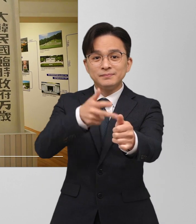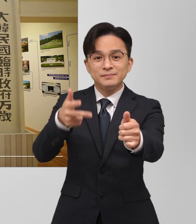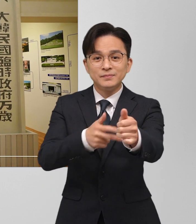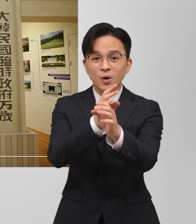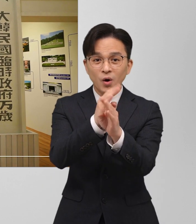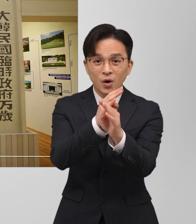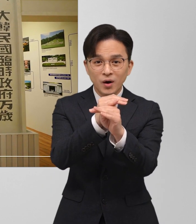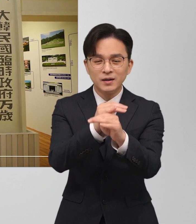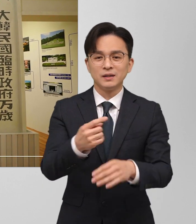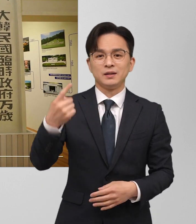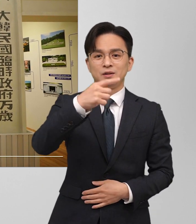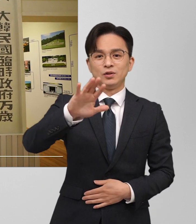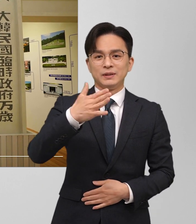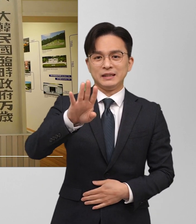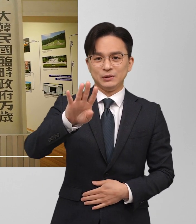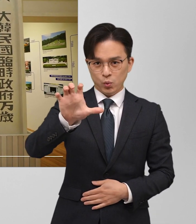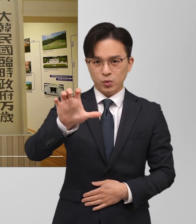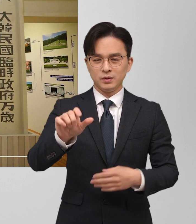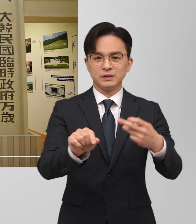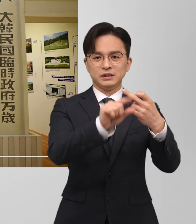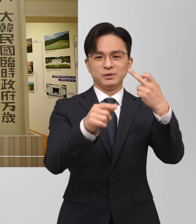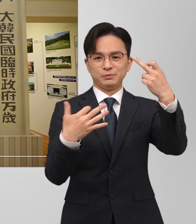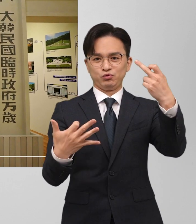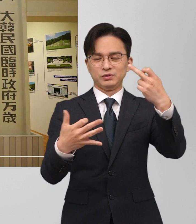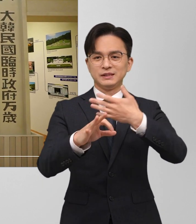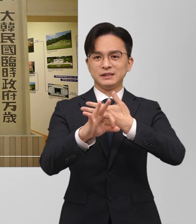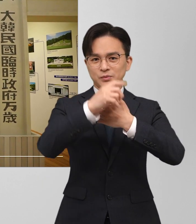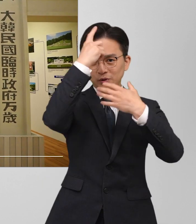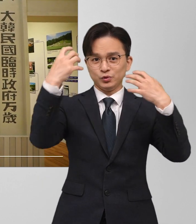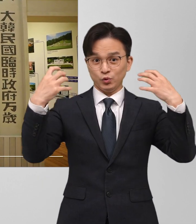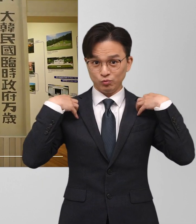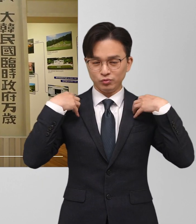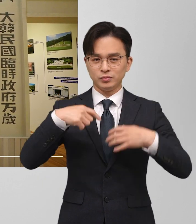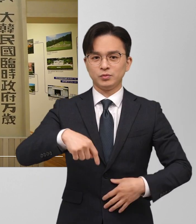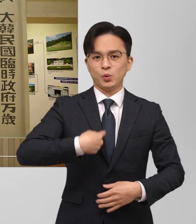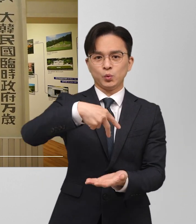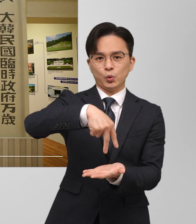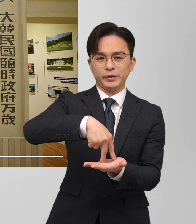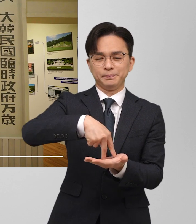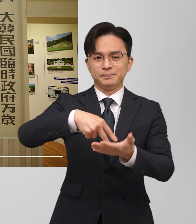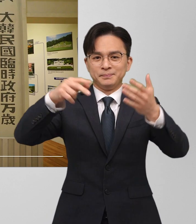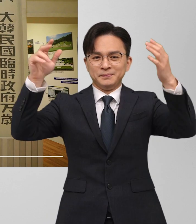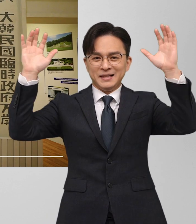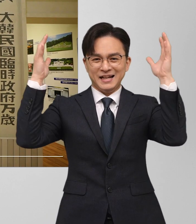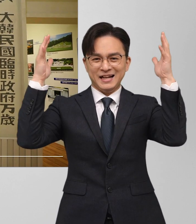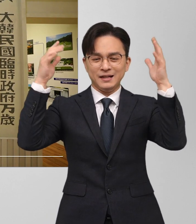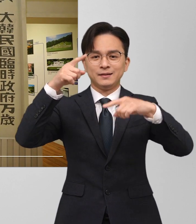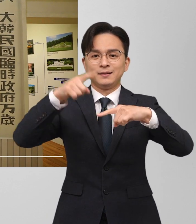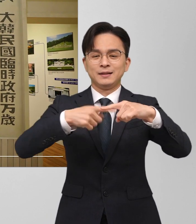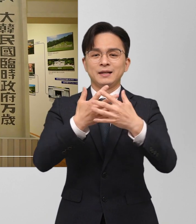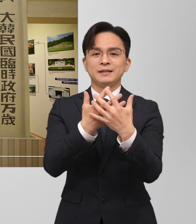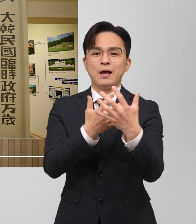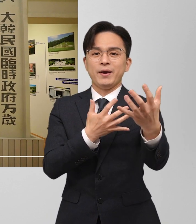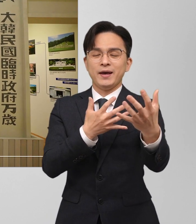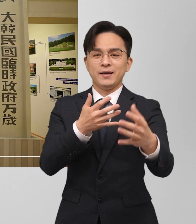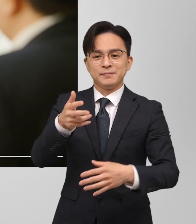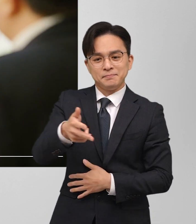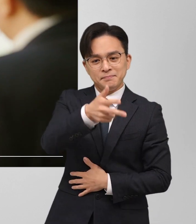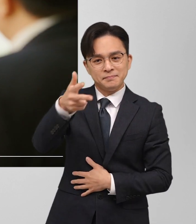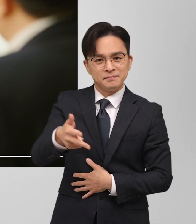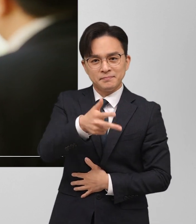그리고 이 지금 개선문에 나오고 있는 영상은 1945년 12월 19일에 전국적으로